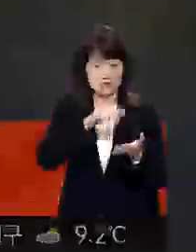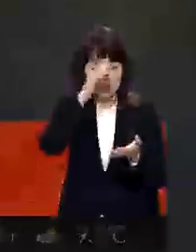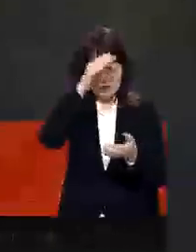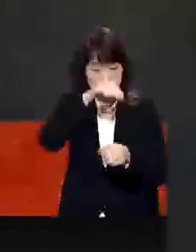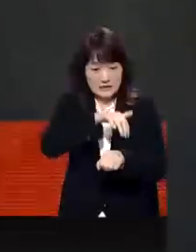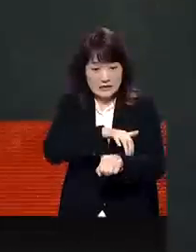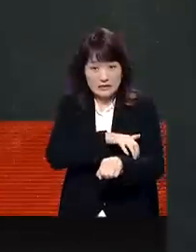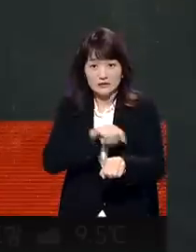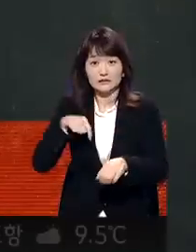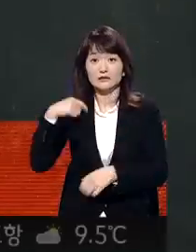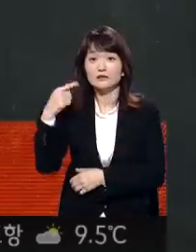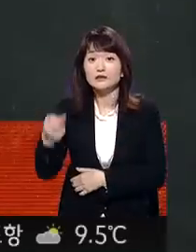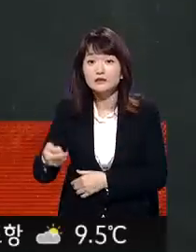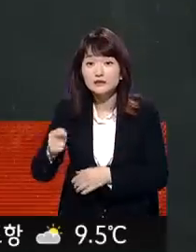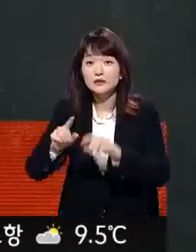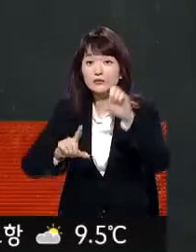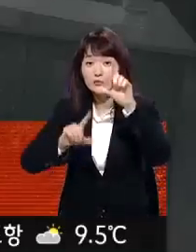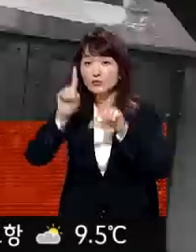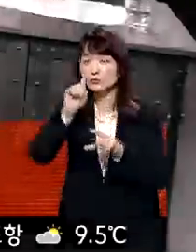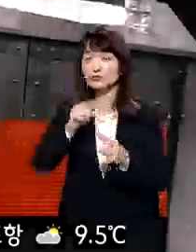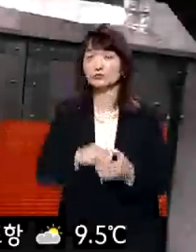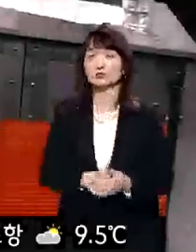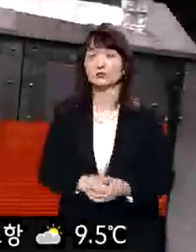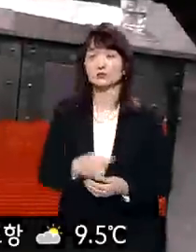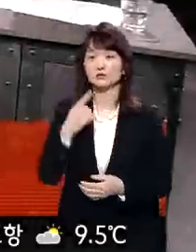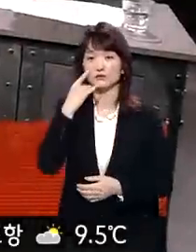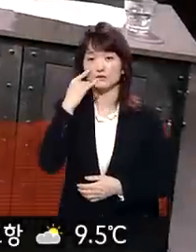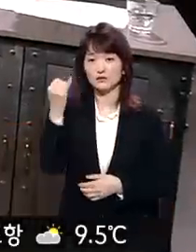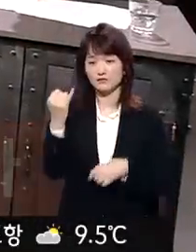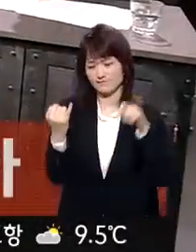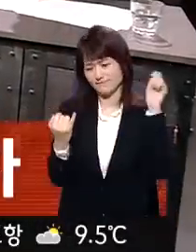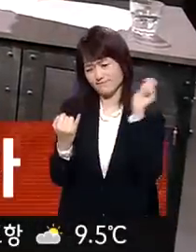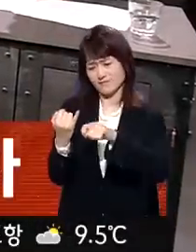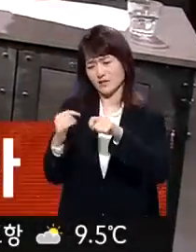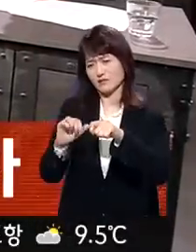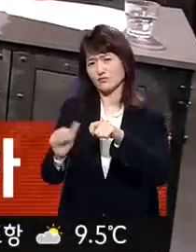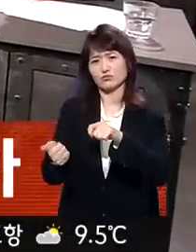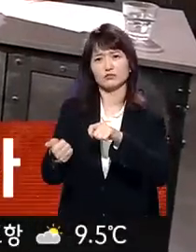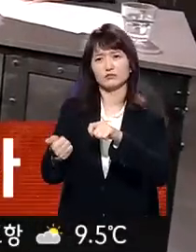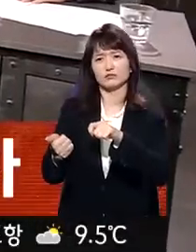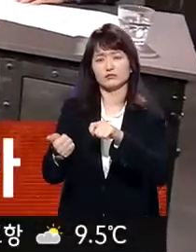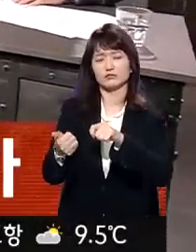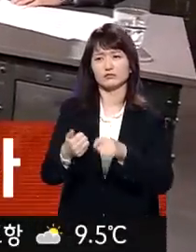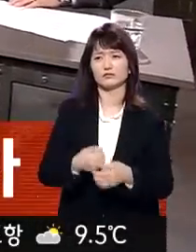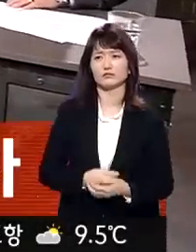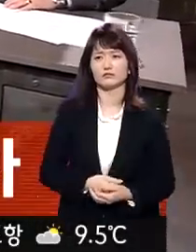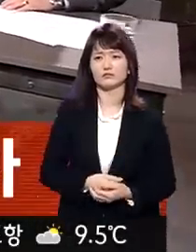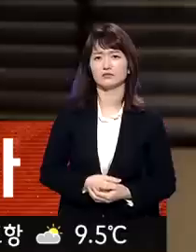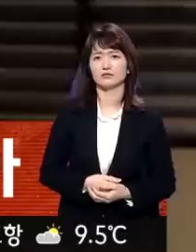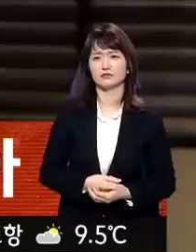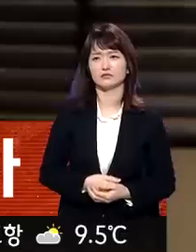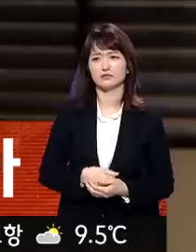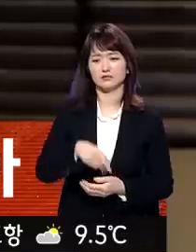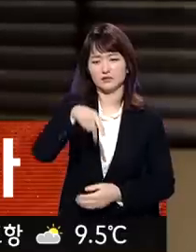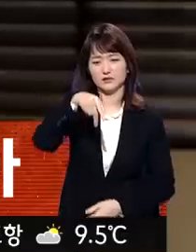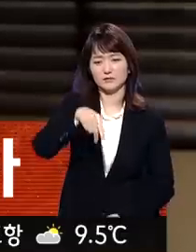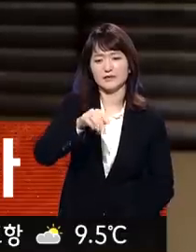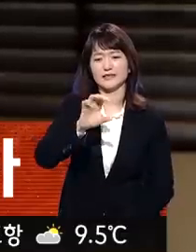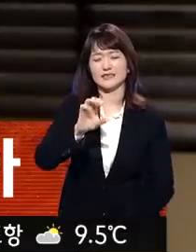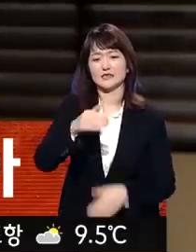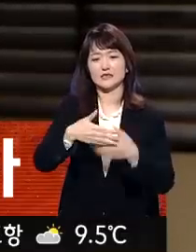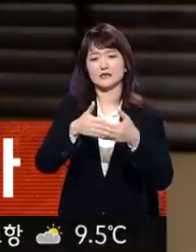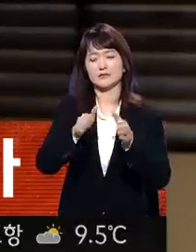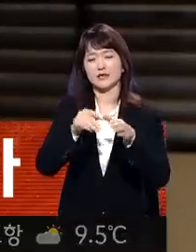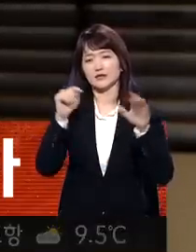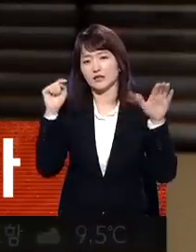바로 이 다음 장면이었어요. 어머니를 살해를 했는 거잖아요, 결국은. 그런 상황에서 PC방에 갑니다.